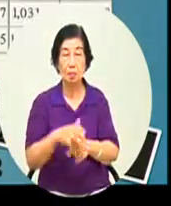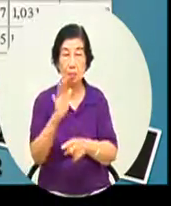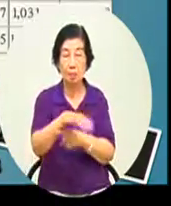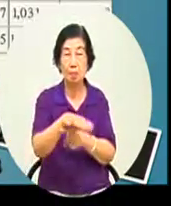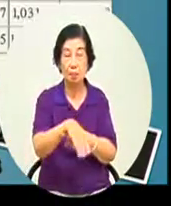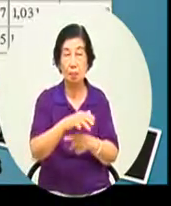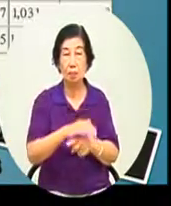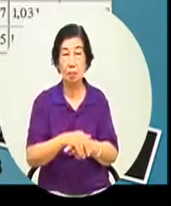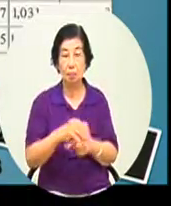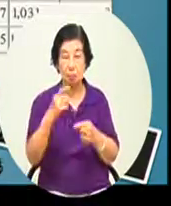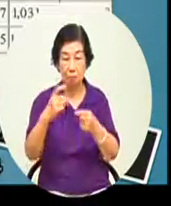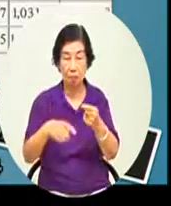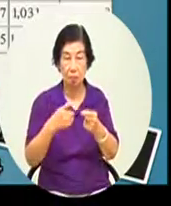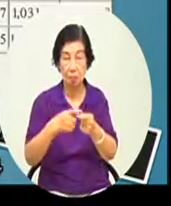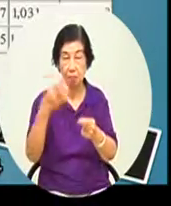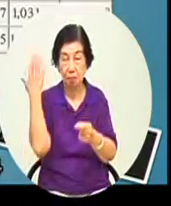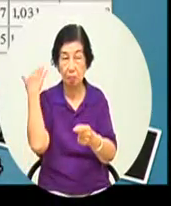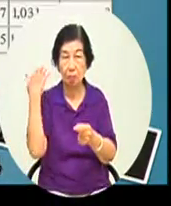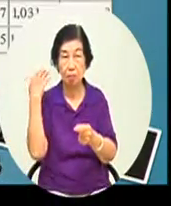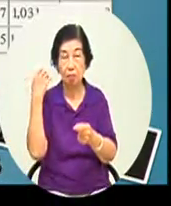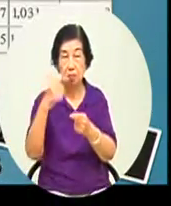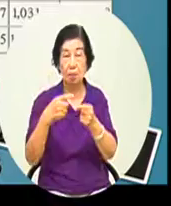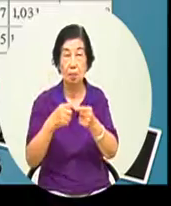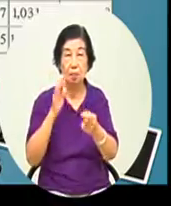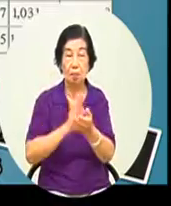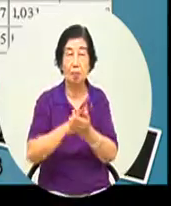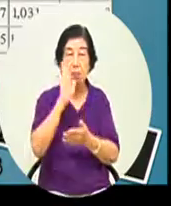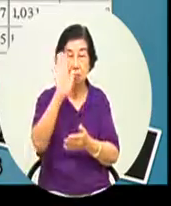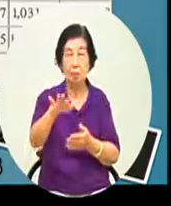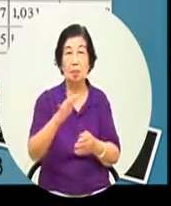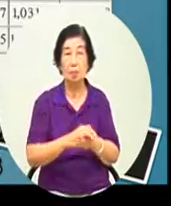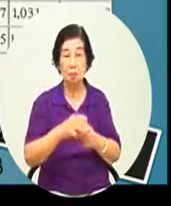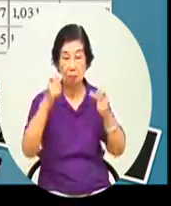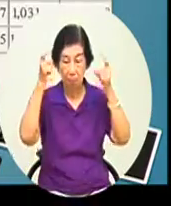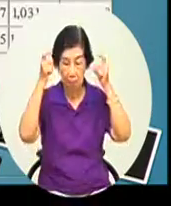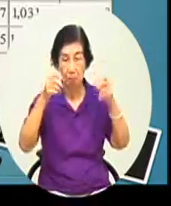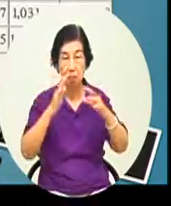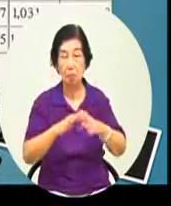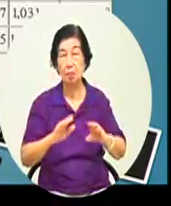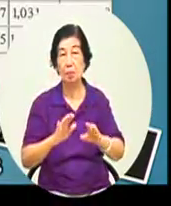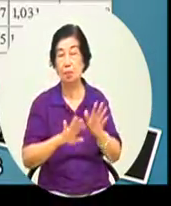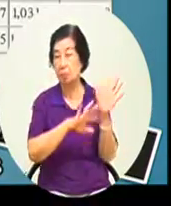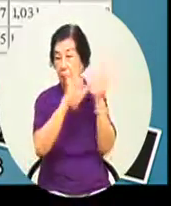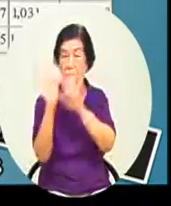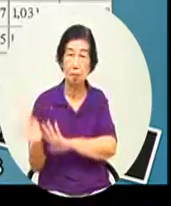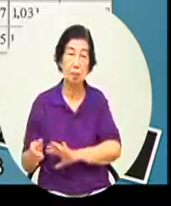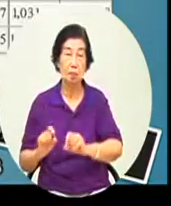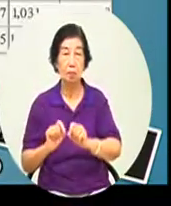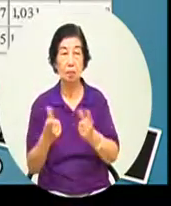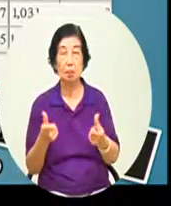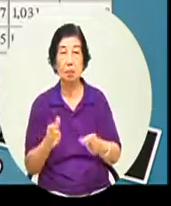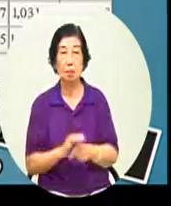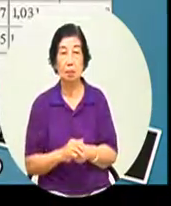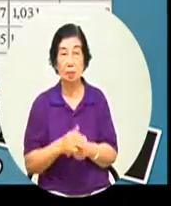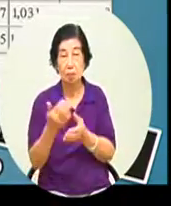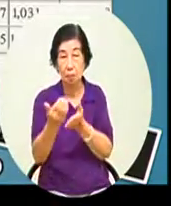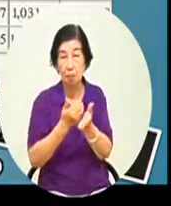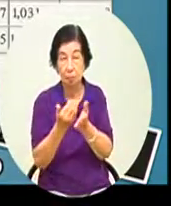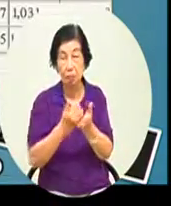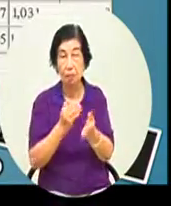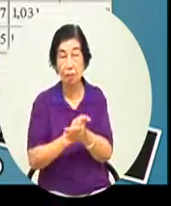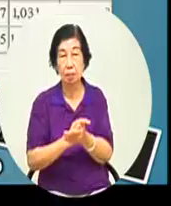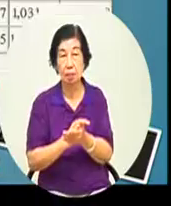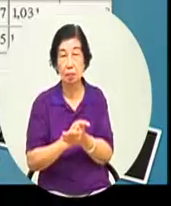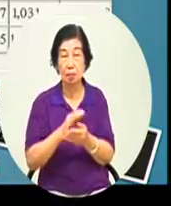十年前跟十年后啦，吼，高雄市的情形都无同啊啦，吼， 咱是伫迄个头前遐，咱拢维持第